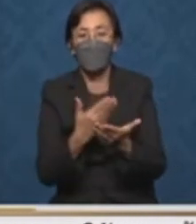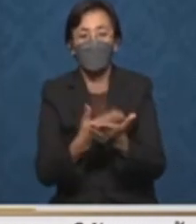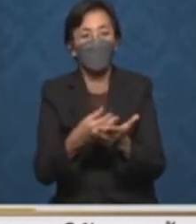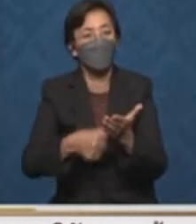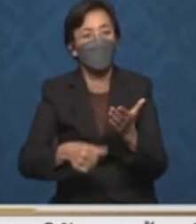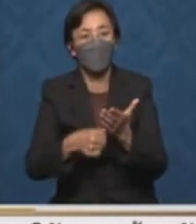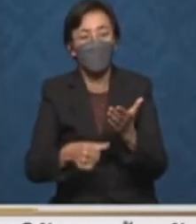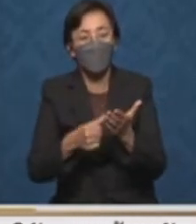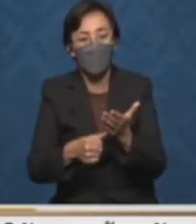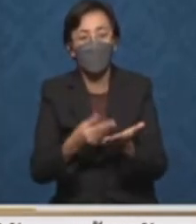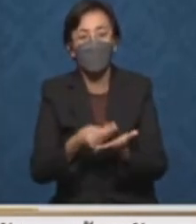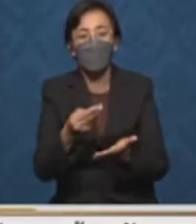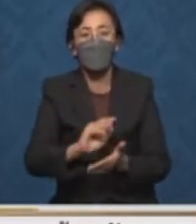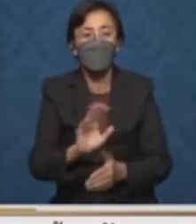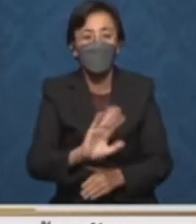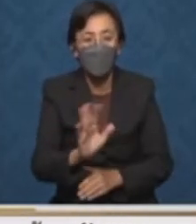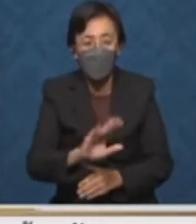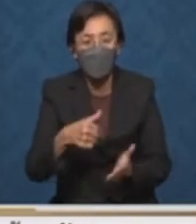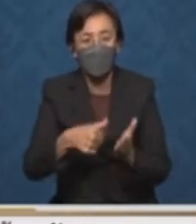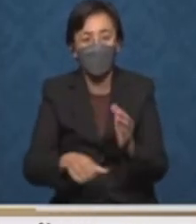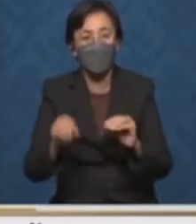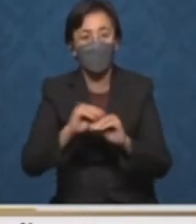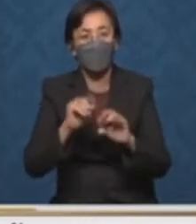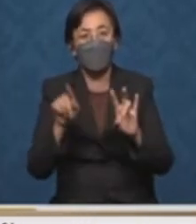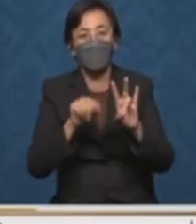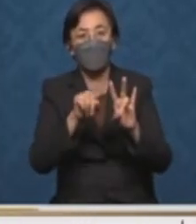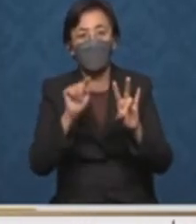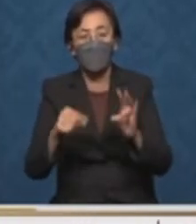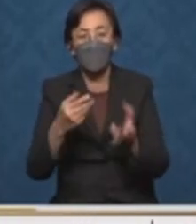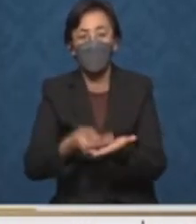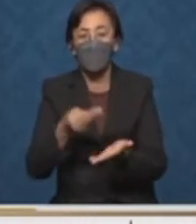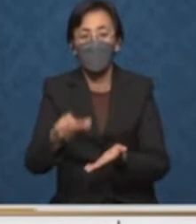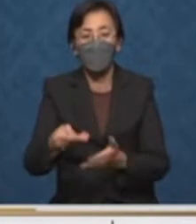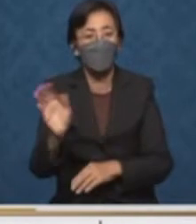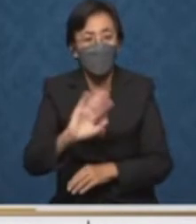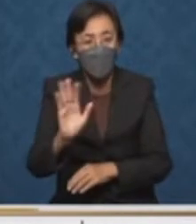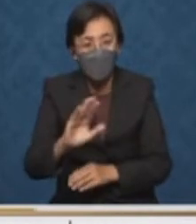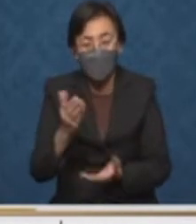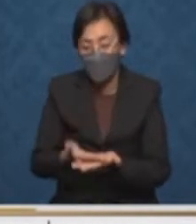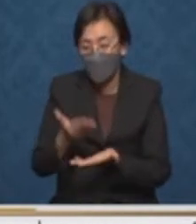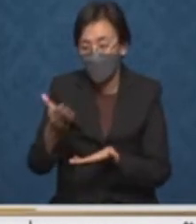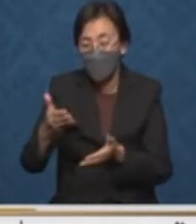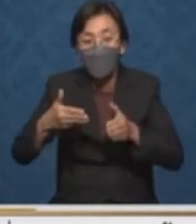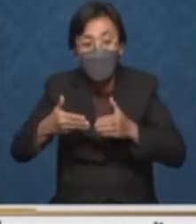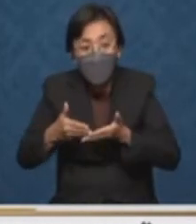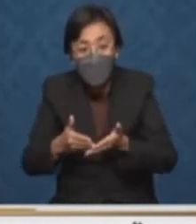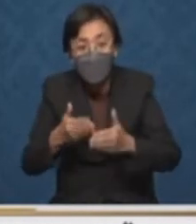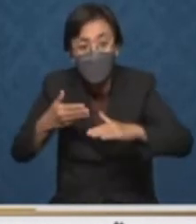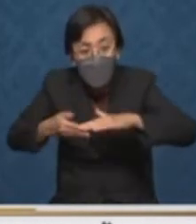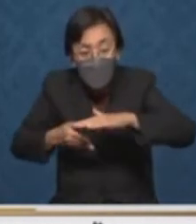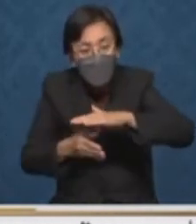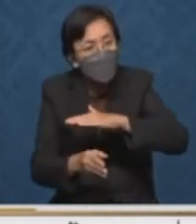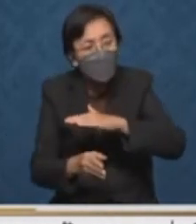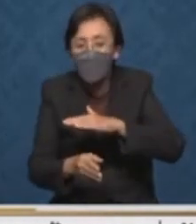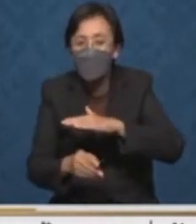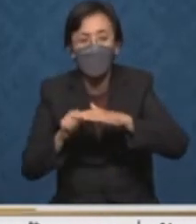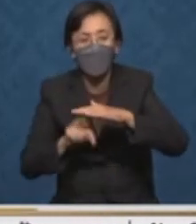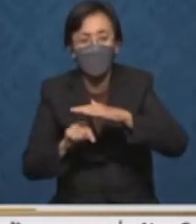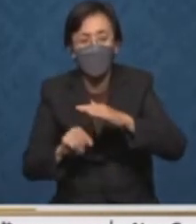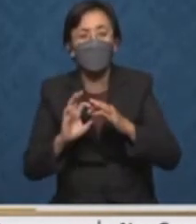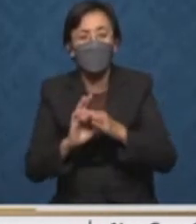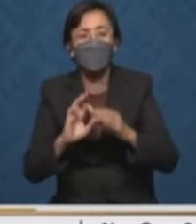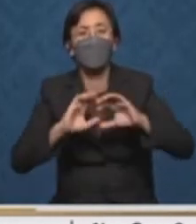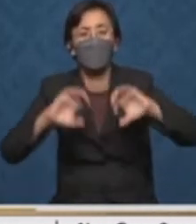ฎหมายไม่ต้องจ่ายภาษีมูลค่าเพิ่มของการจัดซื้อเรือดำน้ำเพราะเป็นยุทธภัณฑ์ที่ใช้ในราชการ